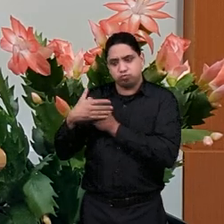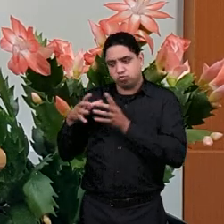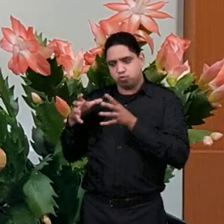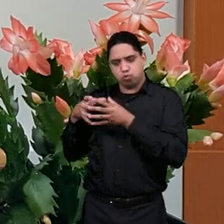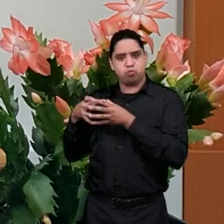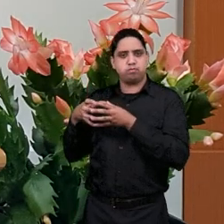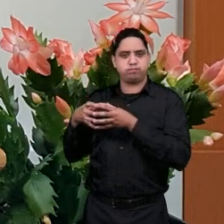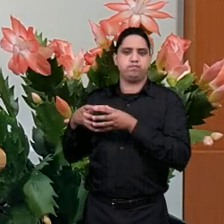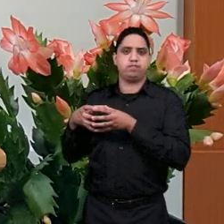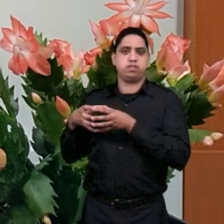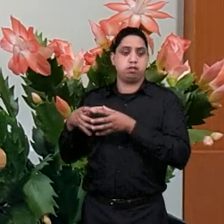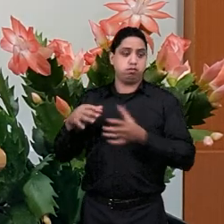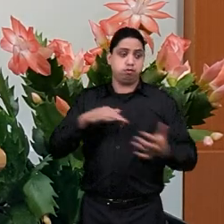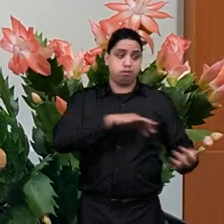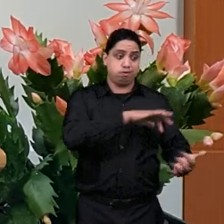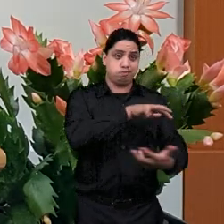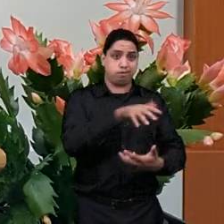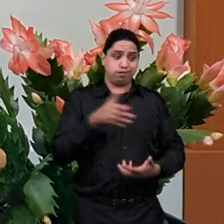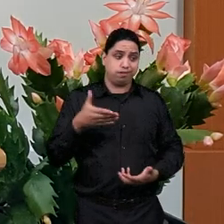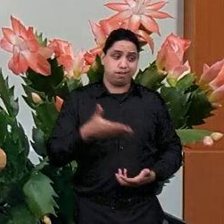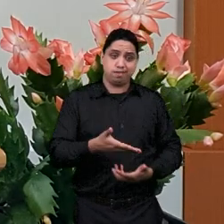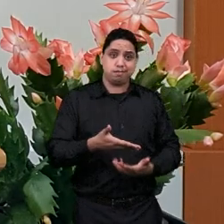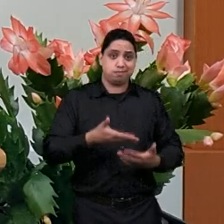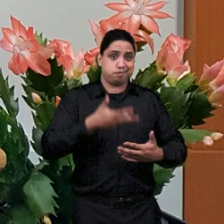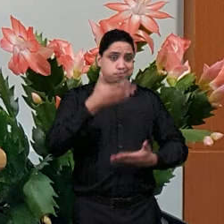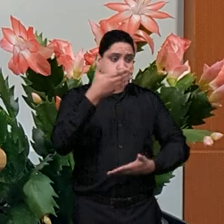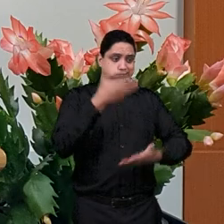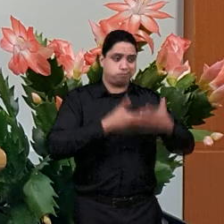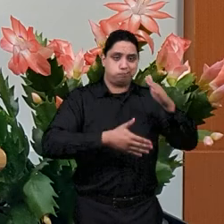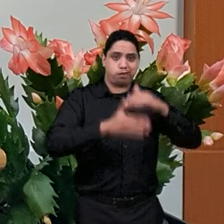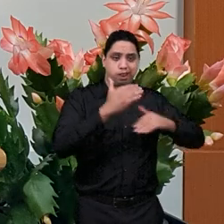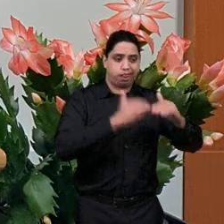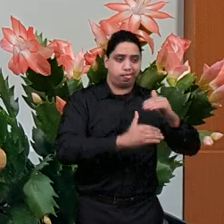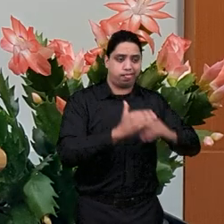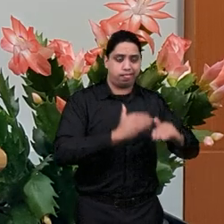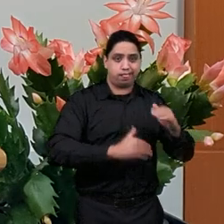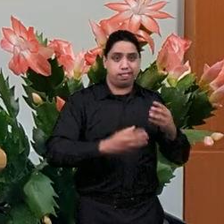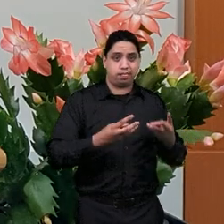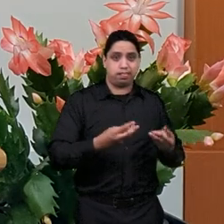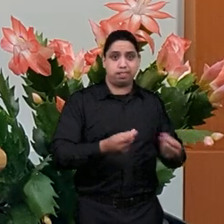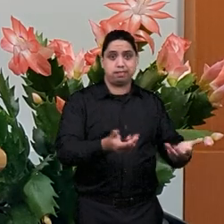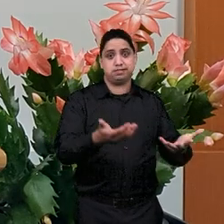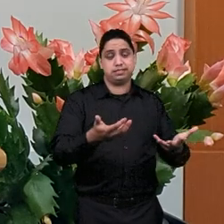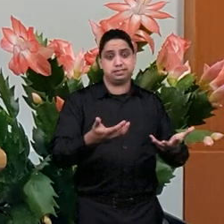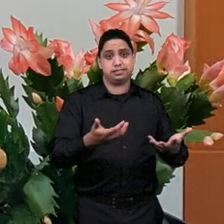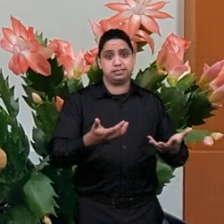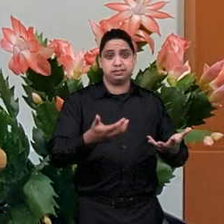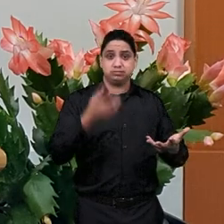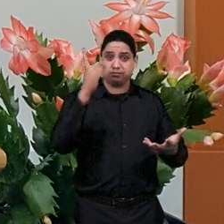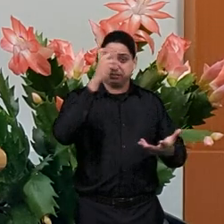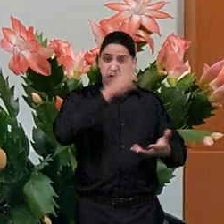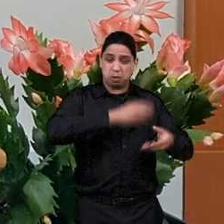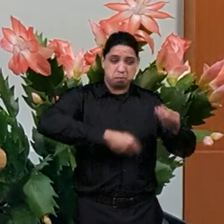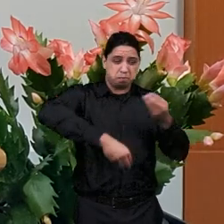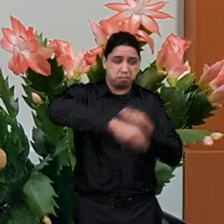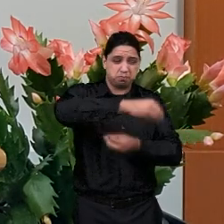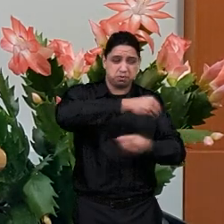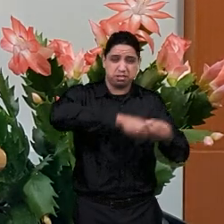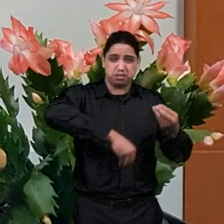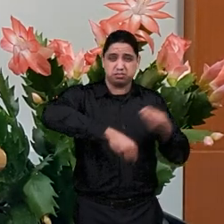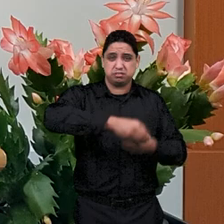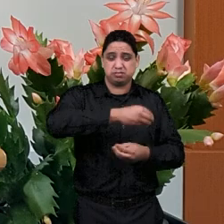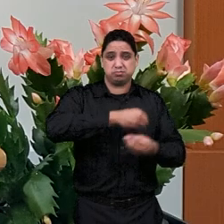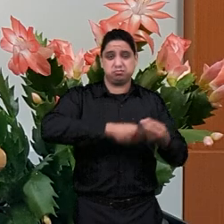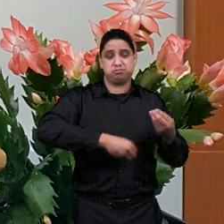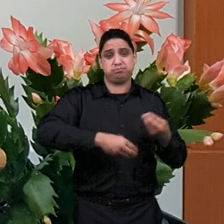il est naturel pour le monde. La concupiscence de la chair, la concupiscence des yeux,